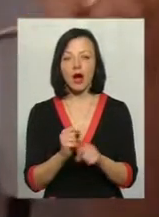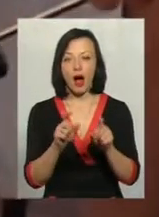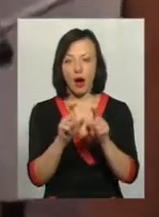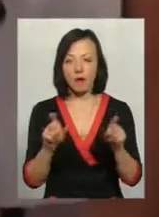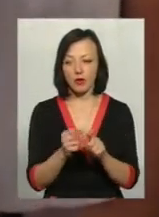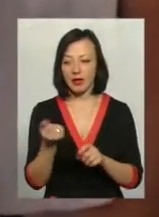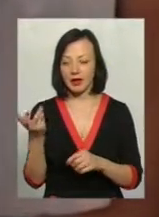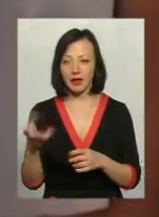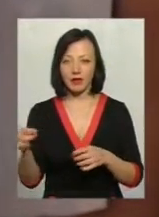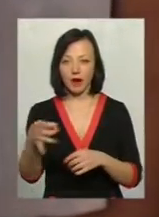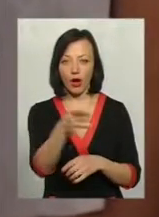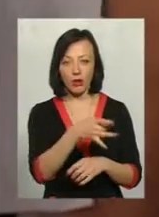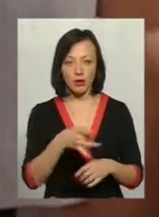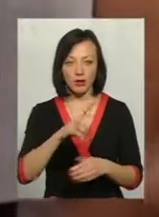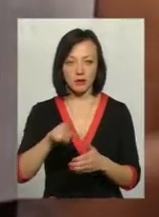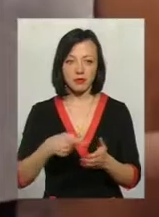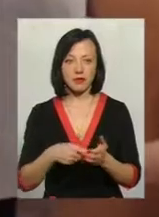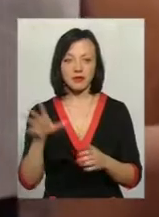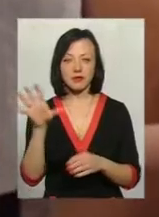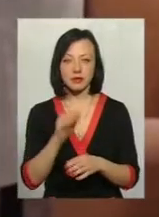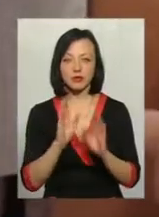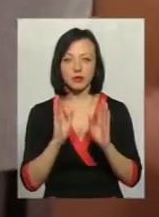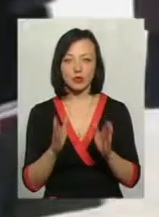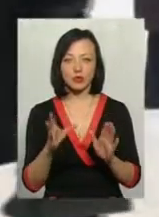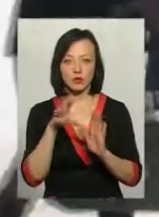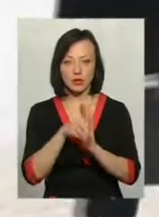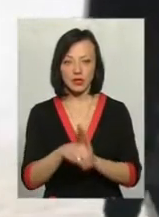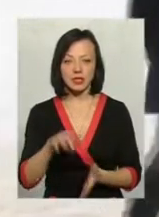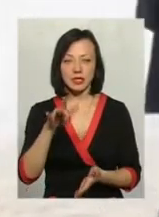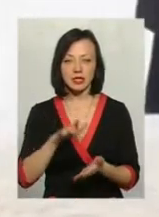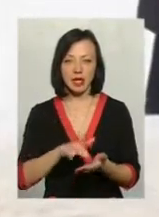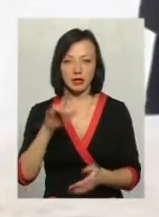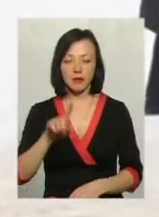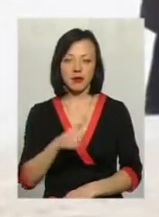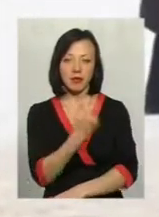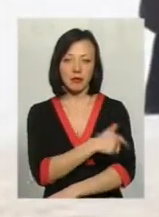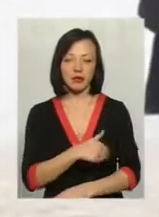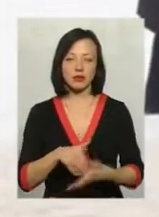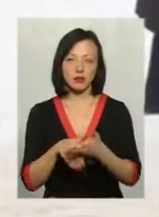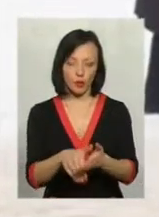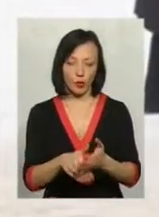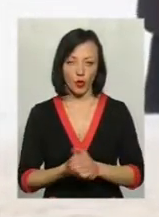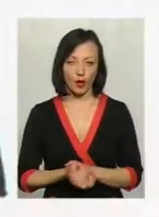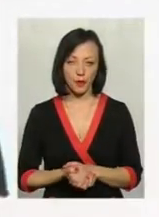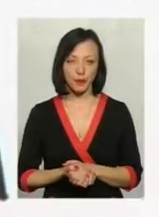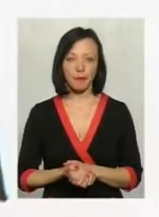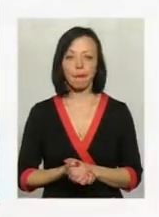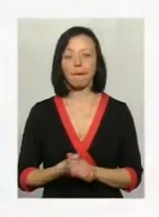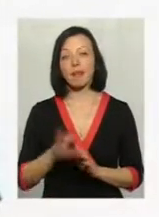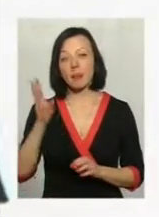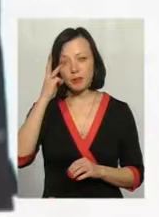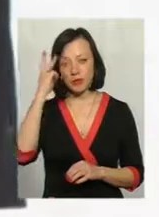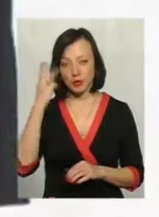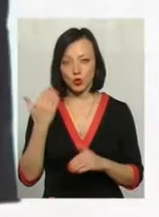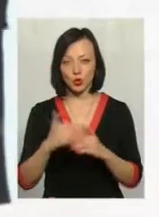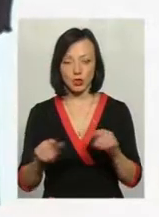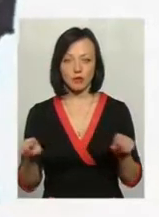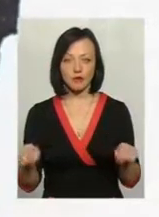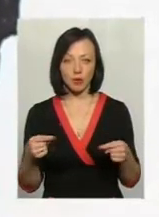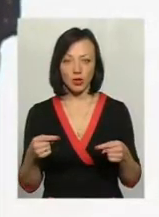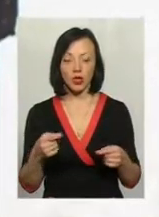кілька у кожному мікрорайоні міста. І всі вони будуть в структурі центрів первинної медико-санітарної допомоги, які у Хмельницькому уже